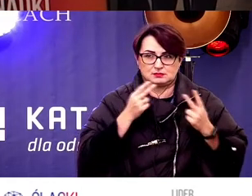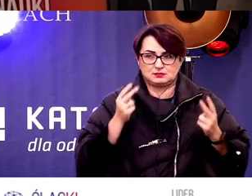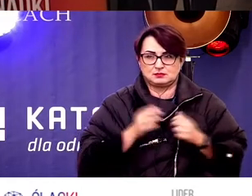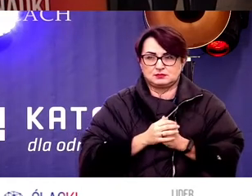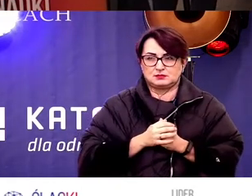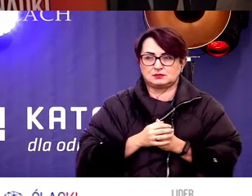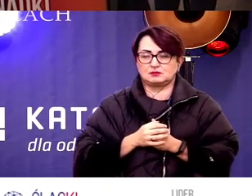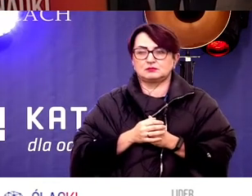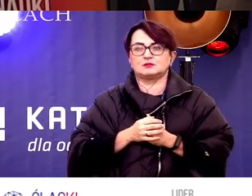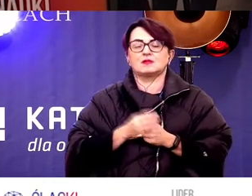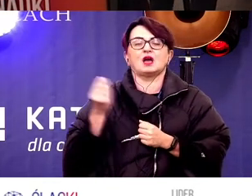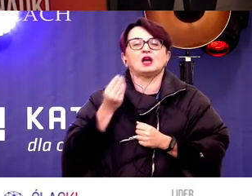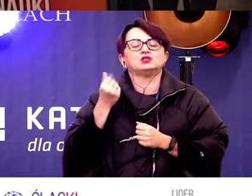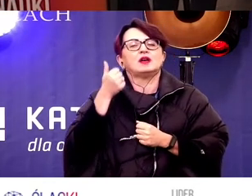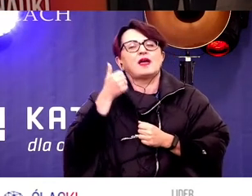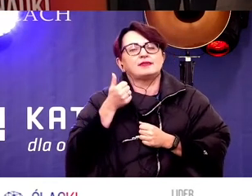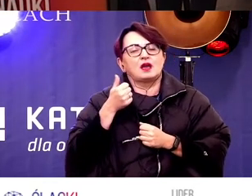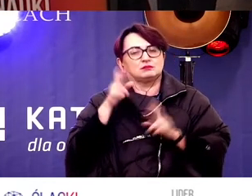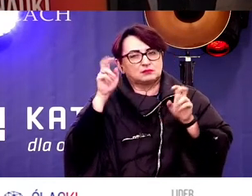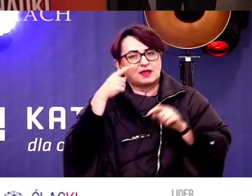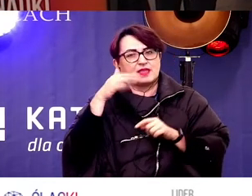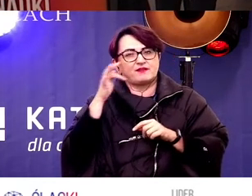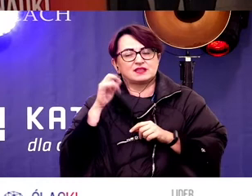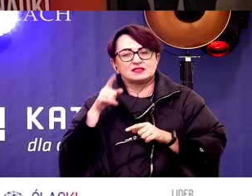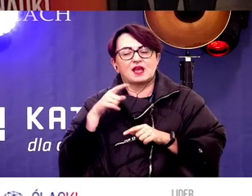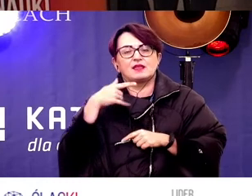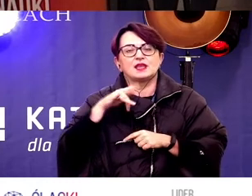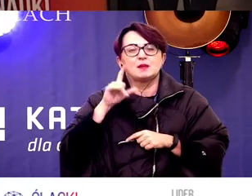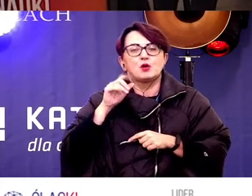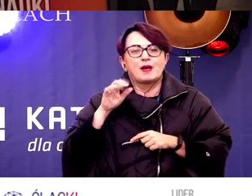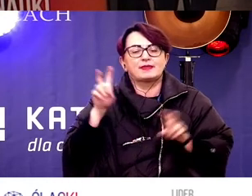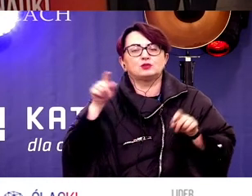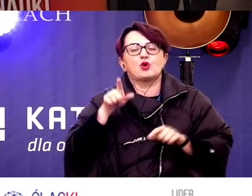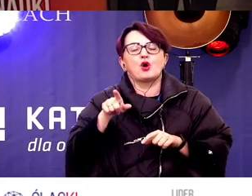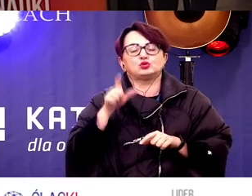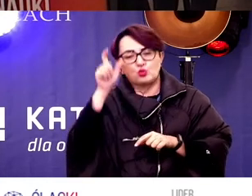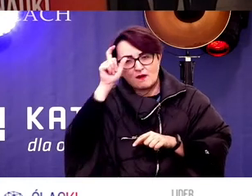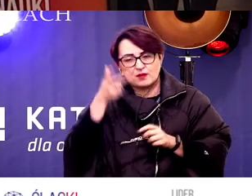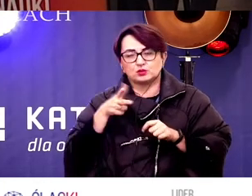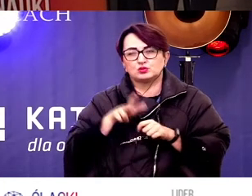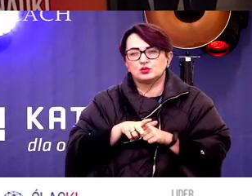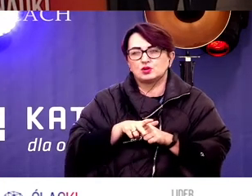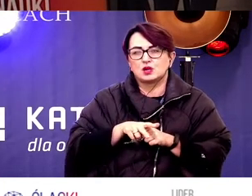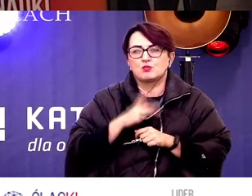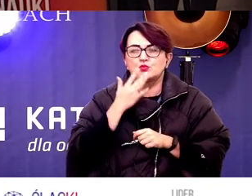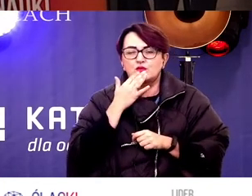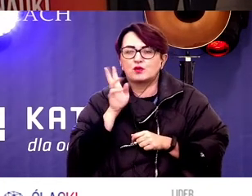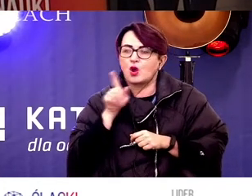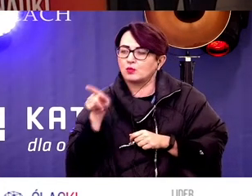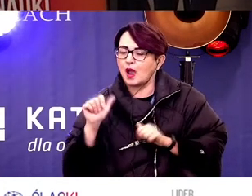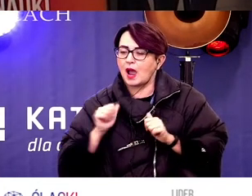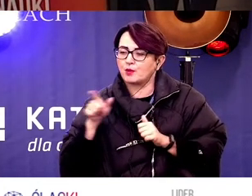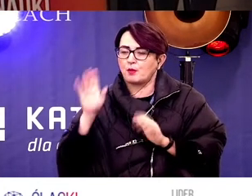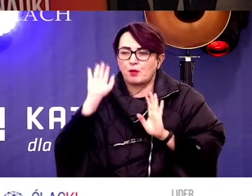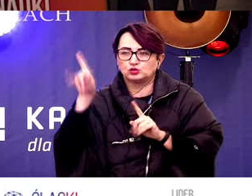No, jeszcze jedna z definicji dyplomatów to jest taka, że dyplomata to jest taki człowiek, który mówi komuś, żeby poszedł